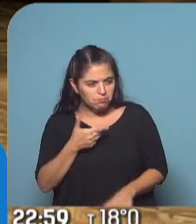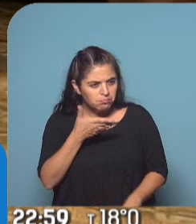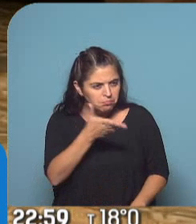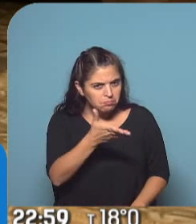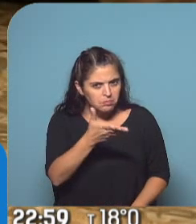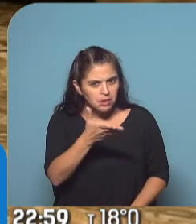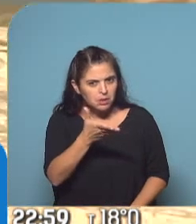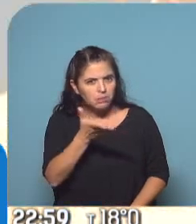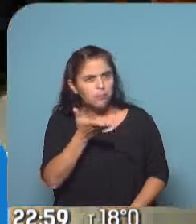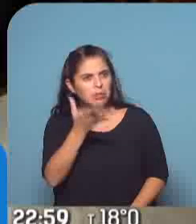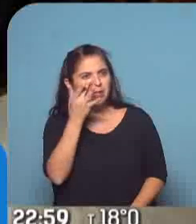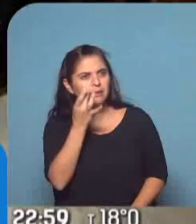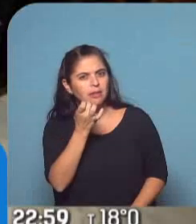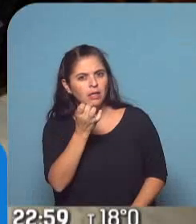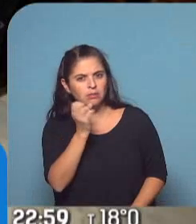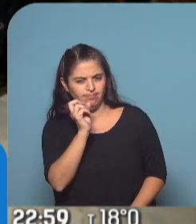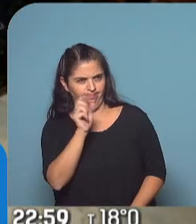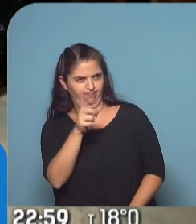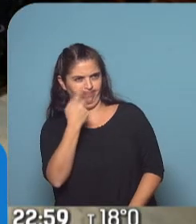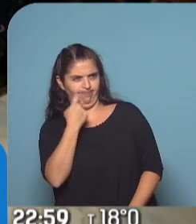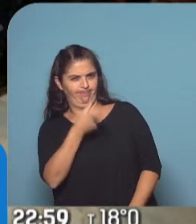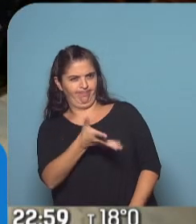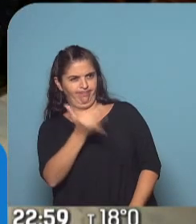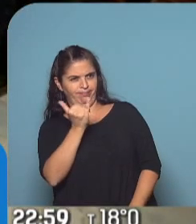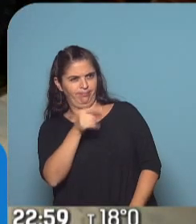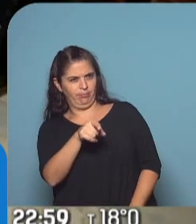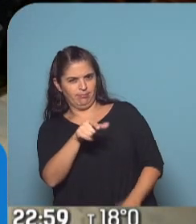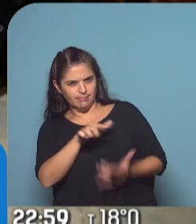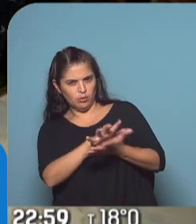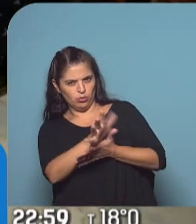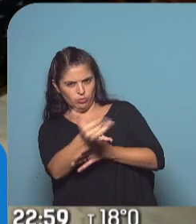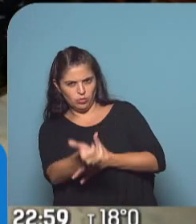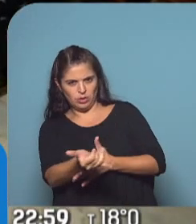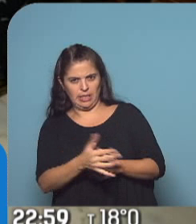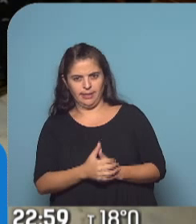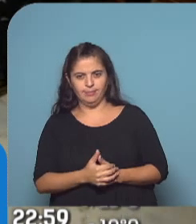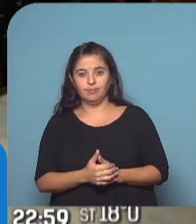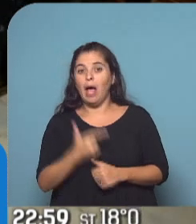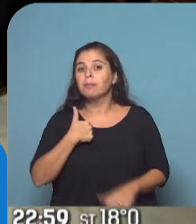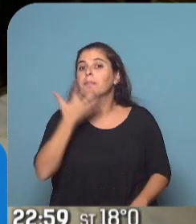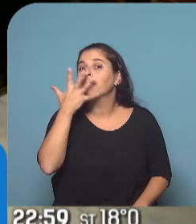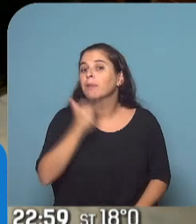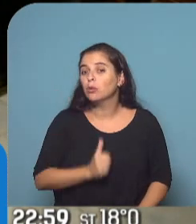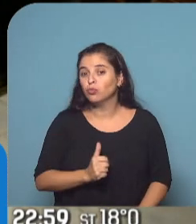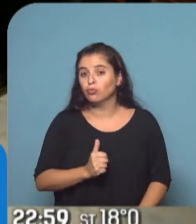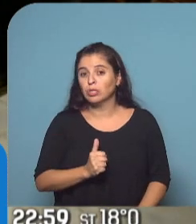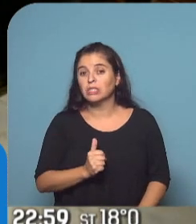должен что-то занести. То, что мне больше всего, наверное, импонирует, это неприкосновенность. Убрать